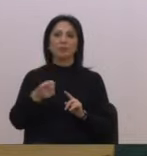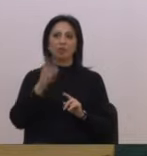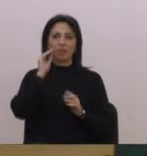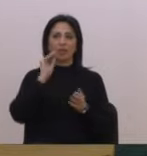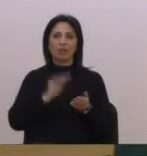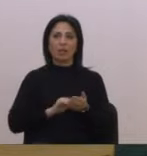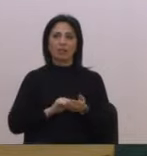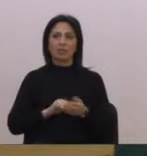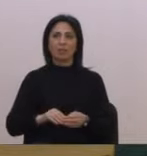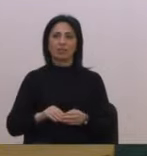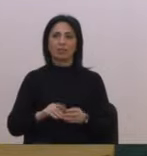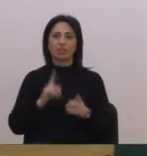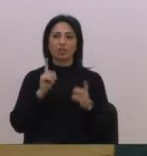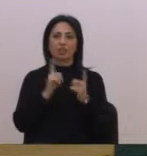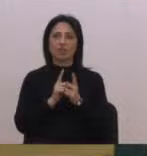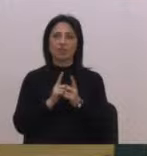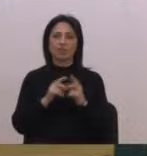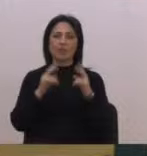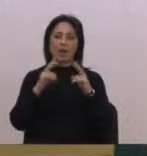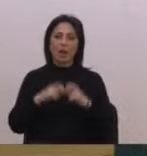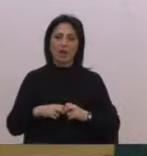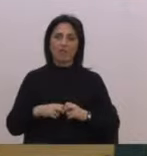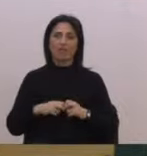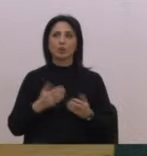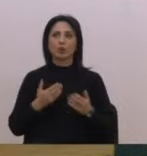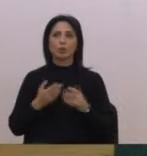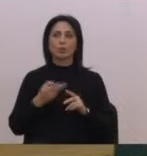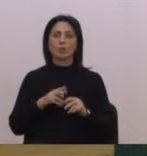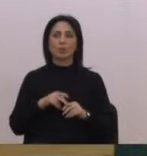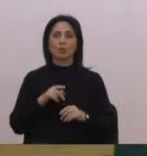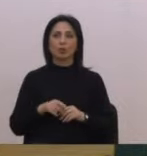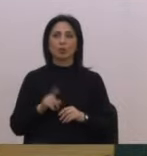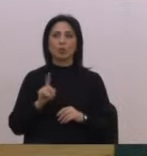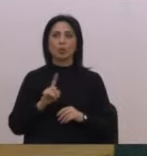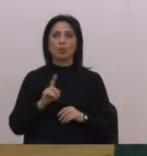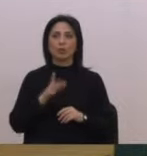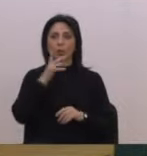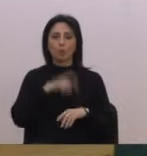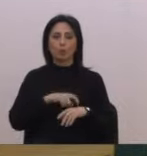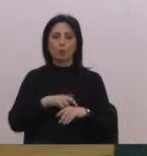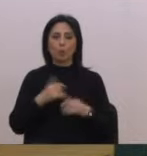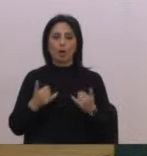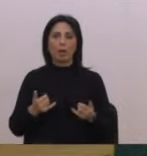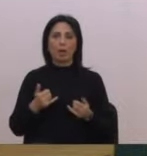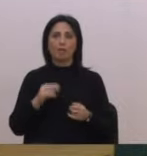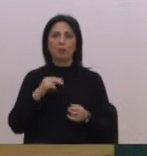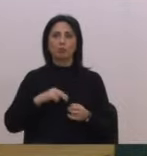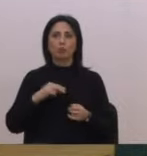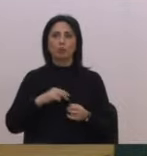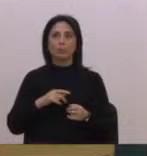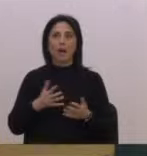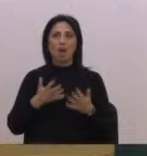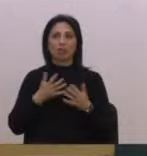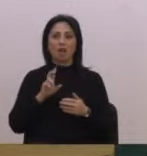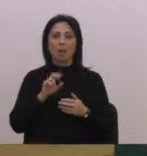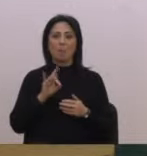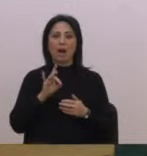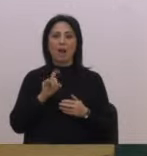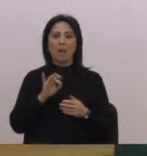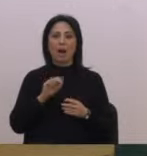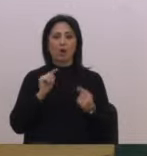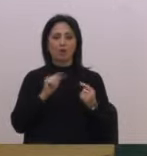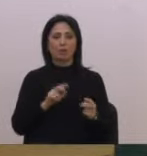თარიღს, შეხვედრას, განხილვას, თუნდაც იმიტომ, რომ დრო ახლა მუშაობს აშკარად ბახმაროს